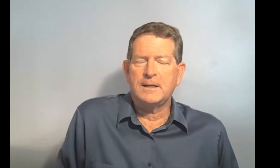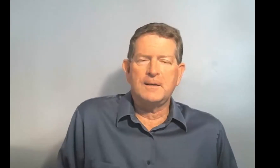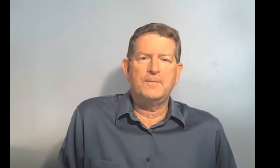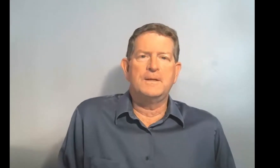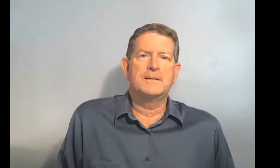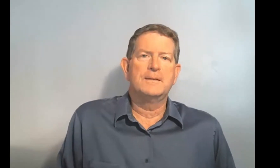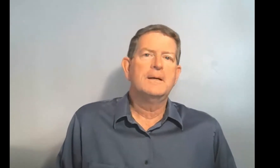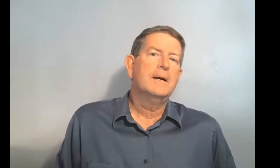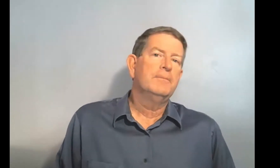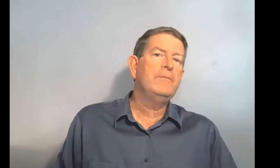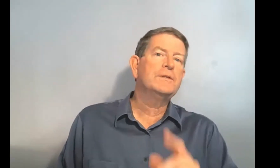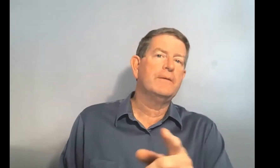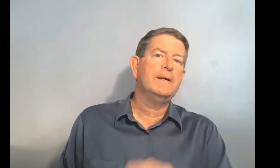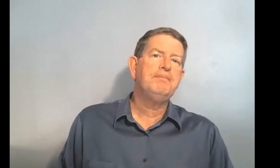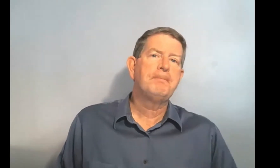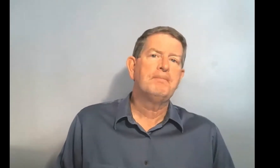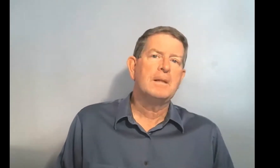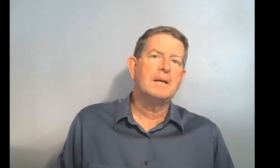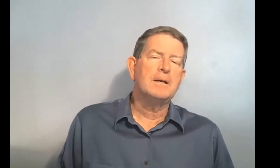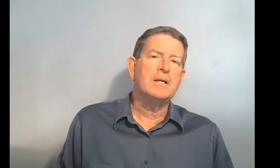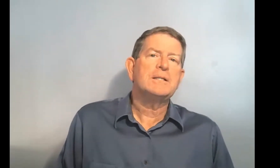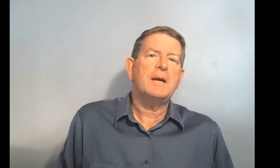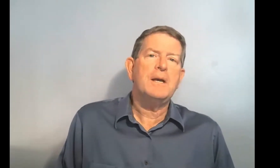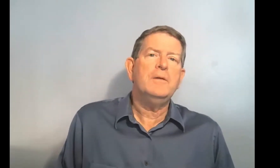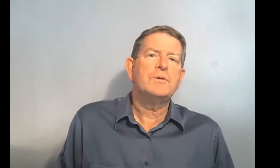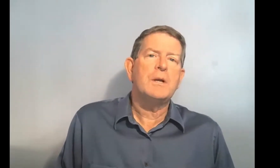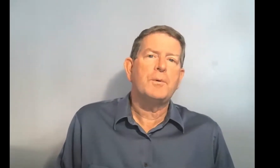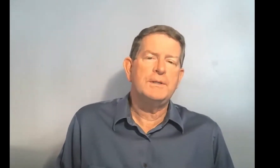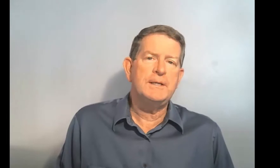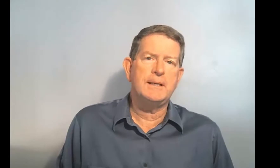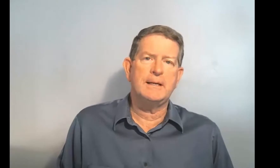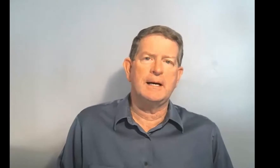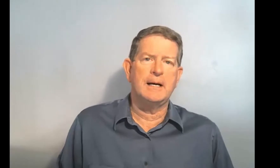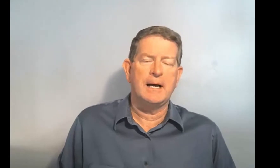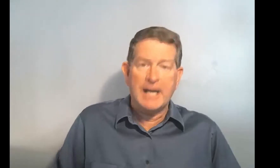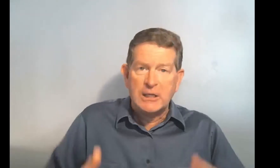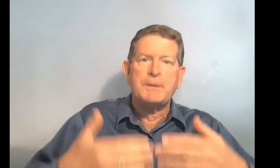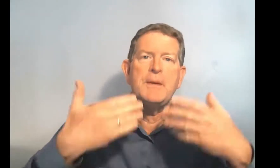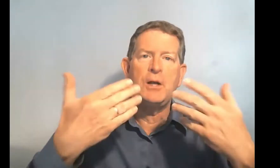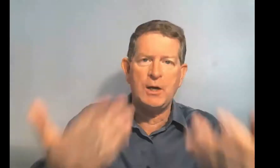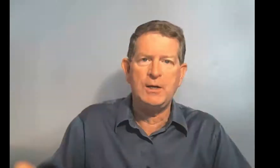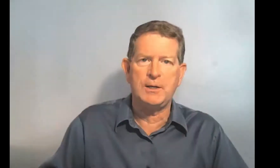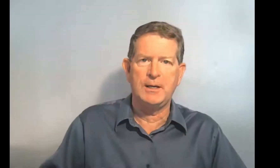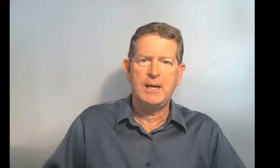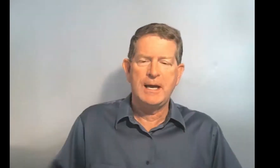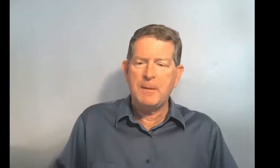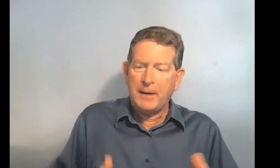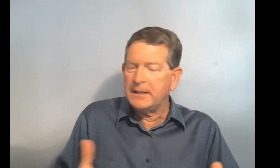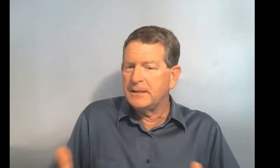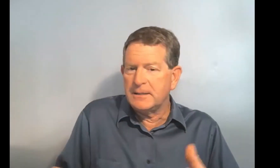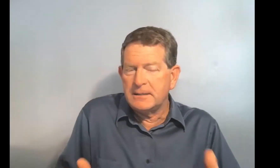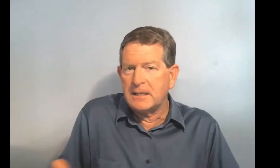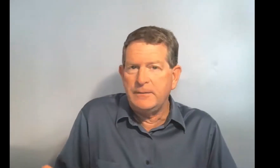fait des sacrifices. Mais vous savez, il serait bien que vous appreniez à exprimer l'heure et à parler des